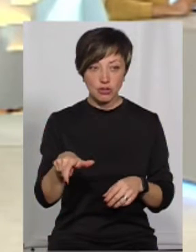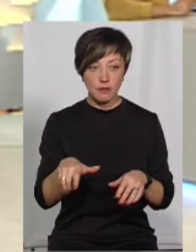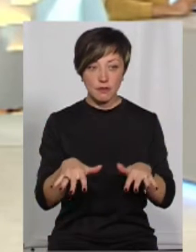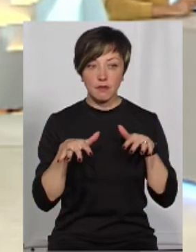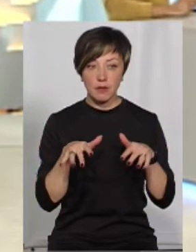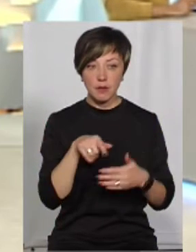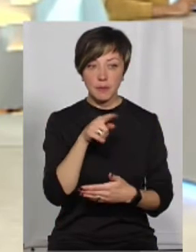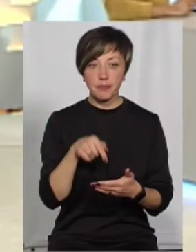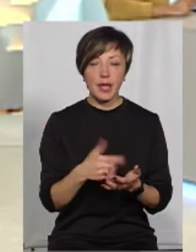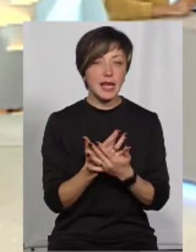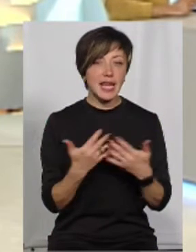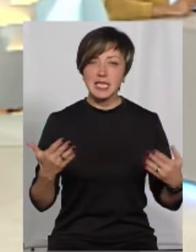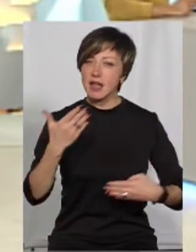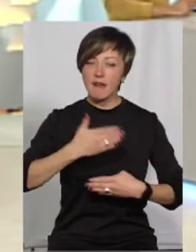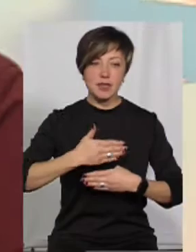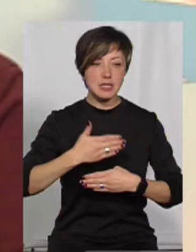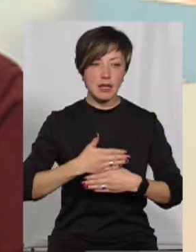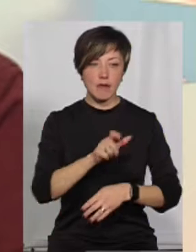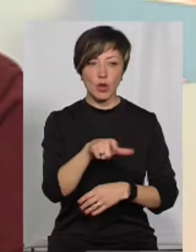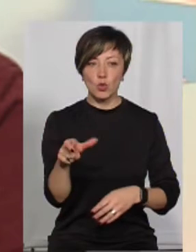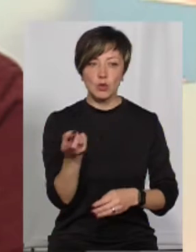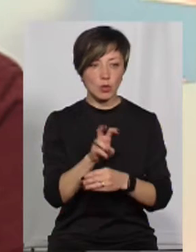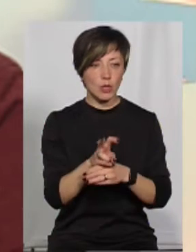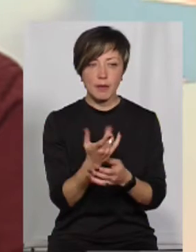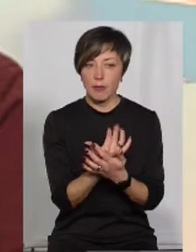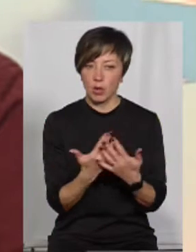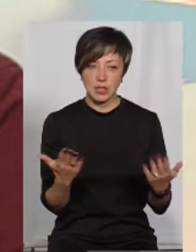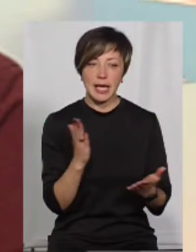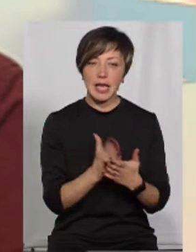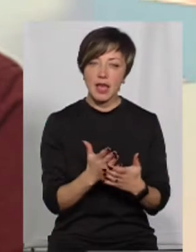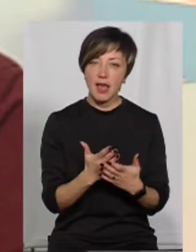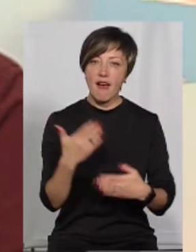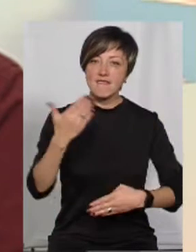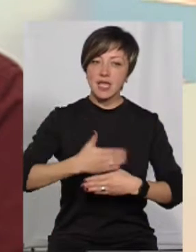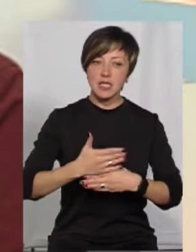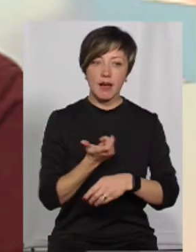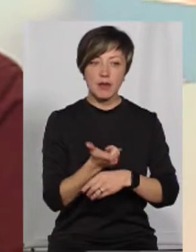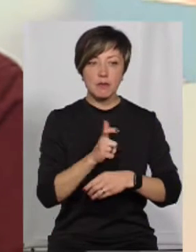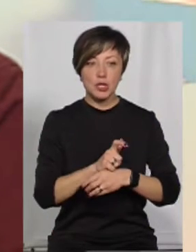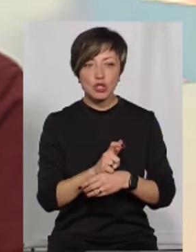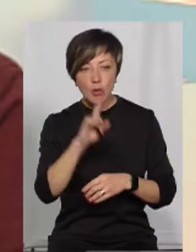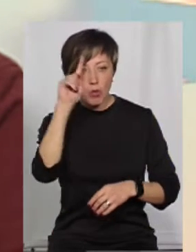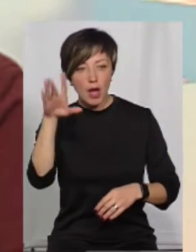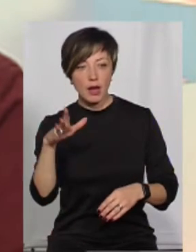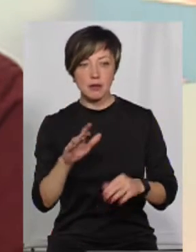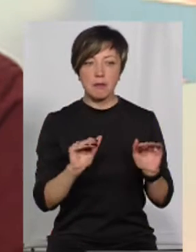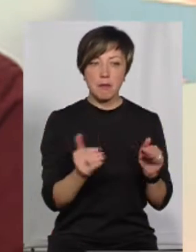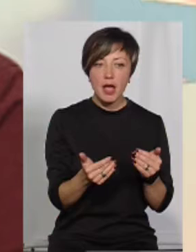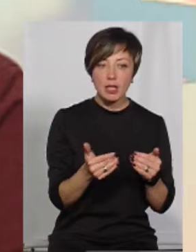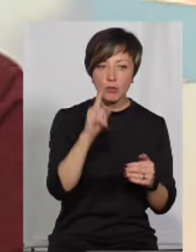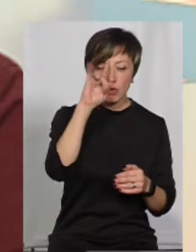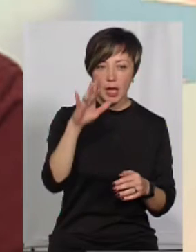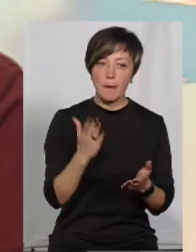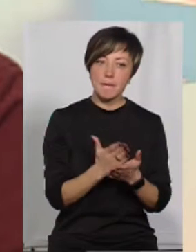На різних виставах глядач ходить по-різному. Є вистави більш популярні, є менш популярні, є більш комерційні,